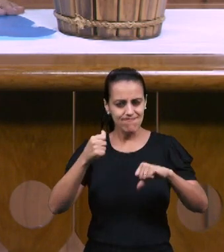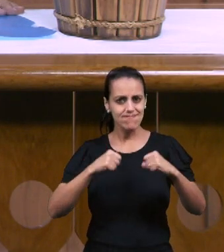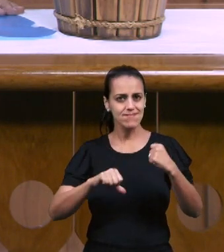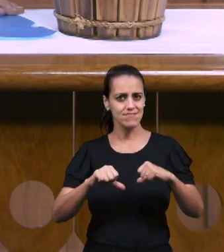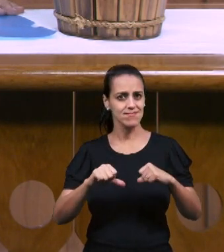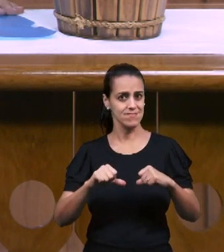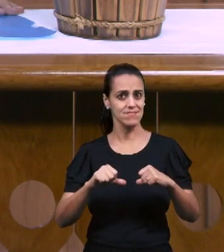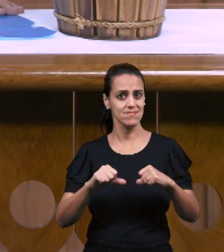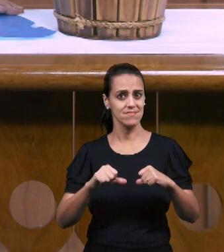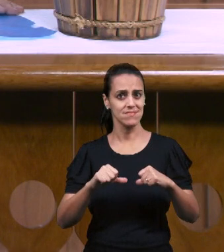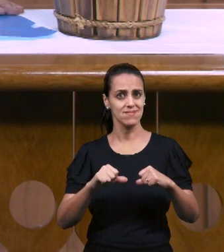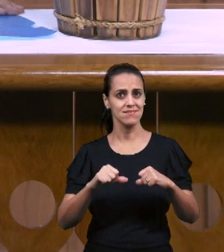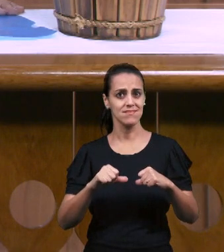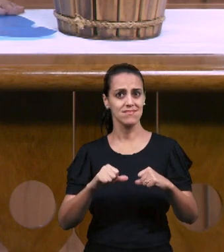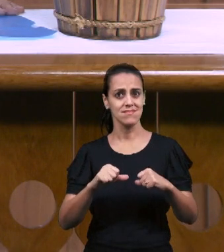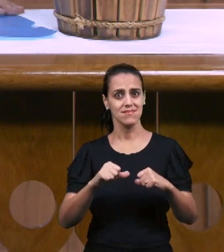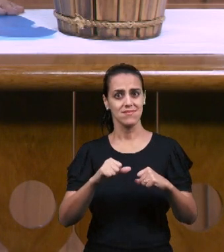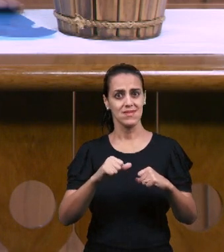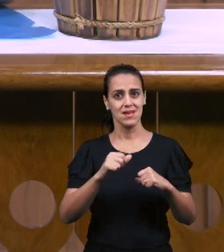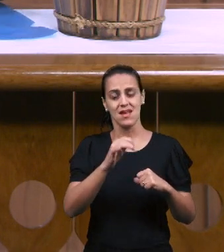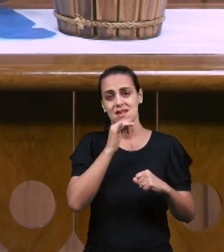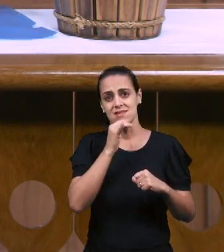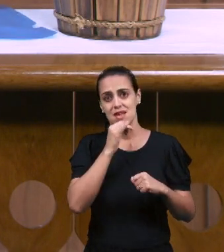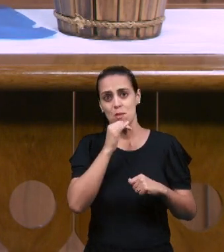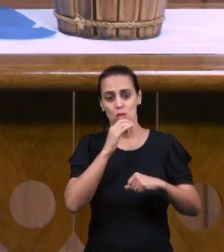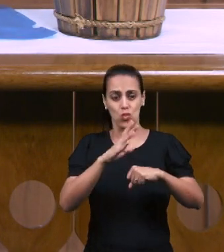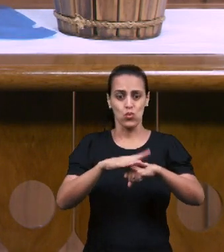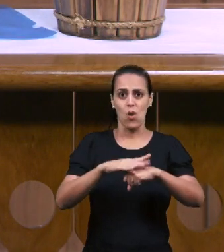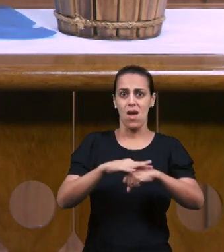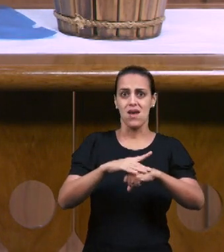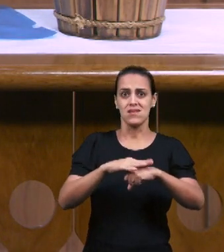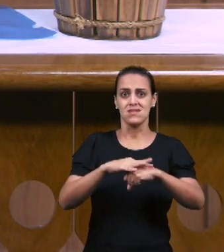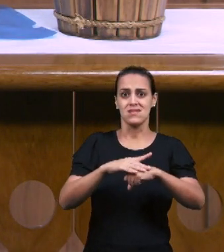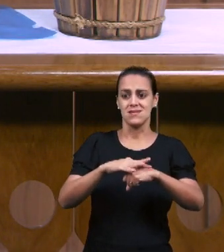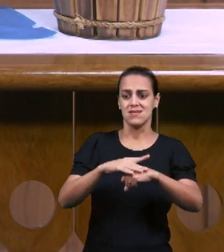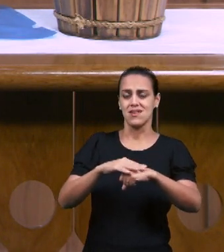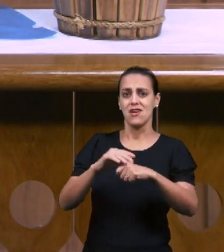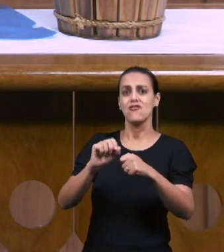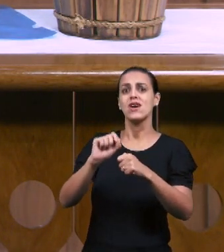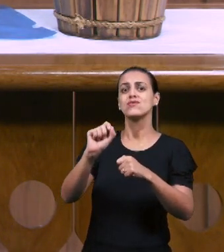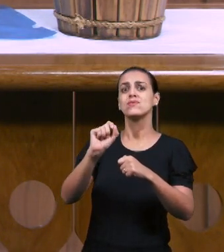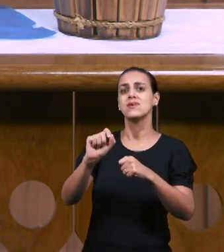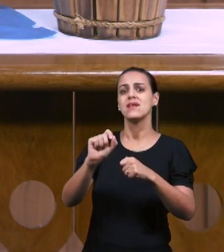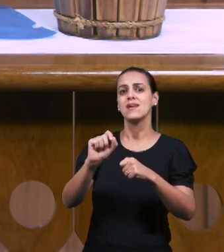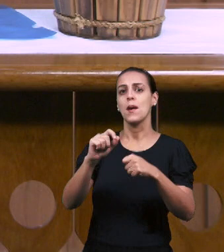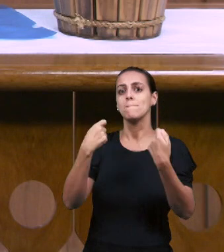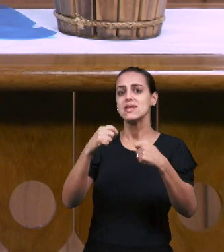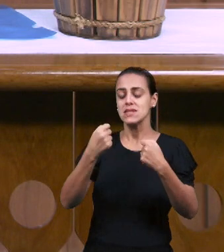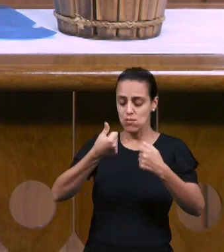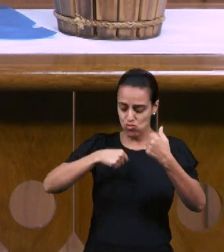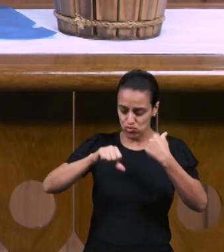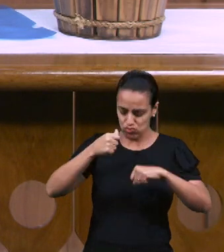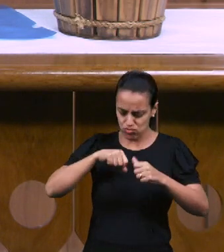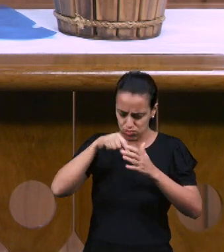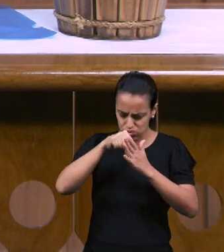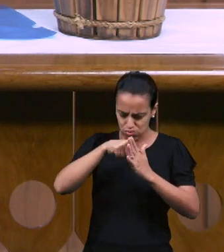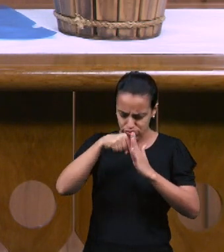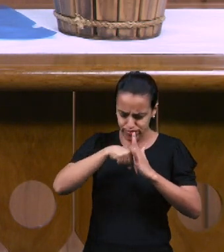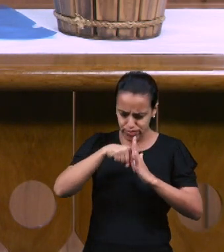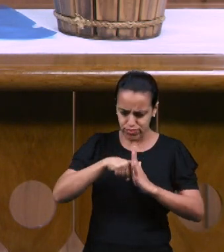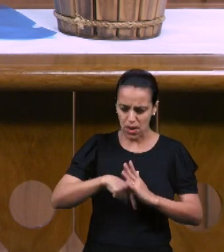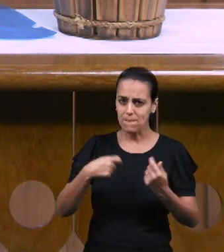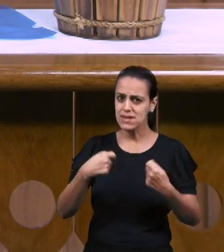sait se comporter devant une maladie sans avoir le diagnostic, n'est-ce pas? Et vous